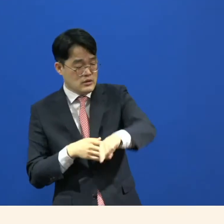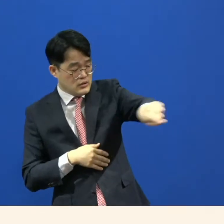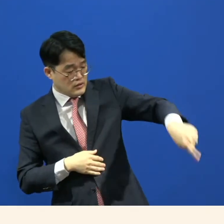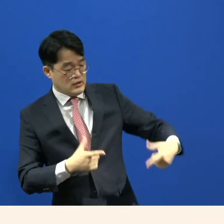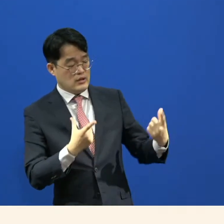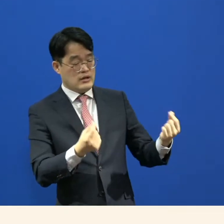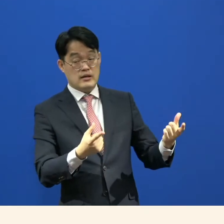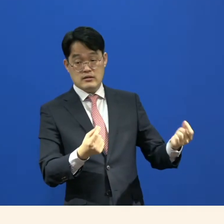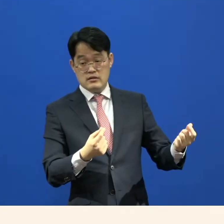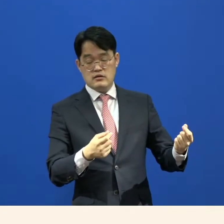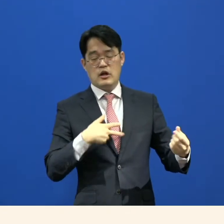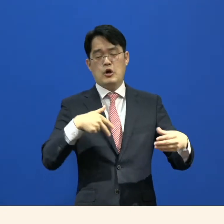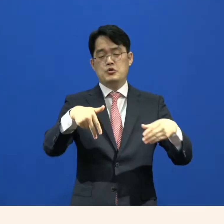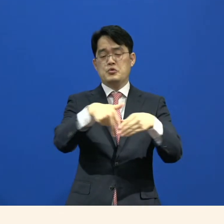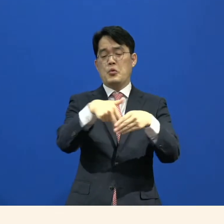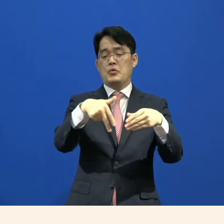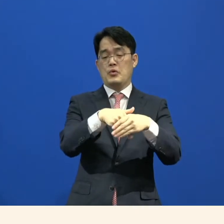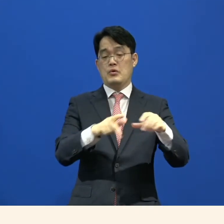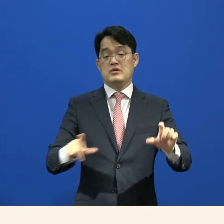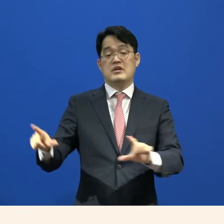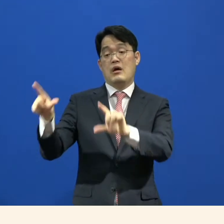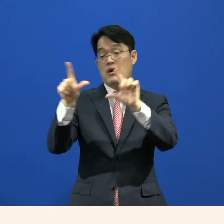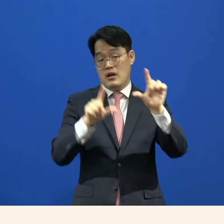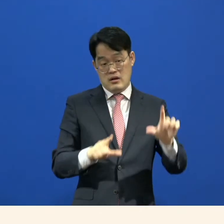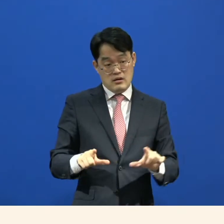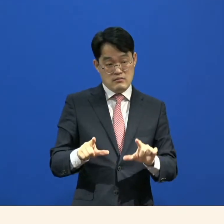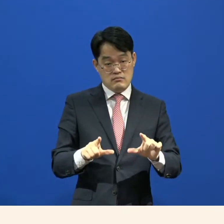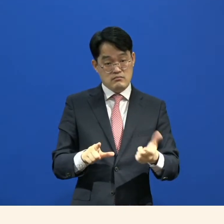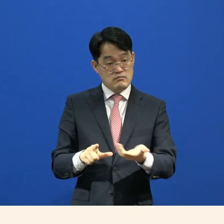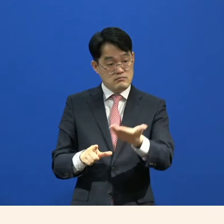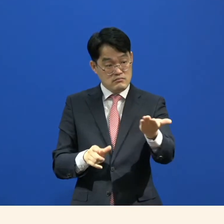종교 생활은 뭡니까? 사람들에게 보이려고 하는 것입니다.